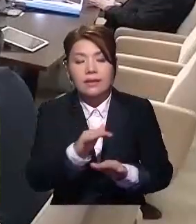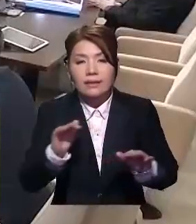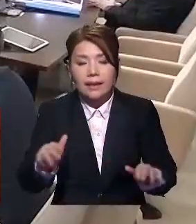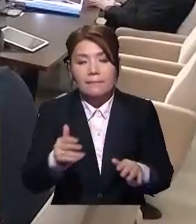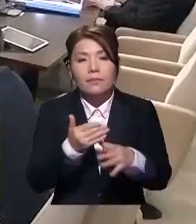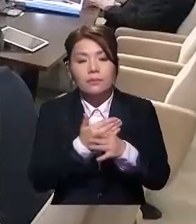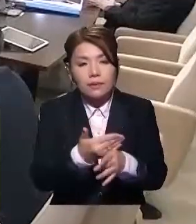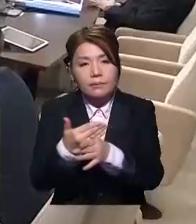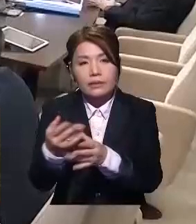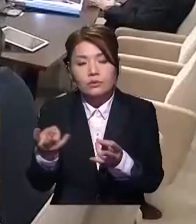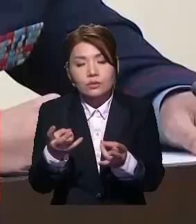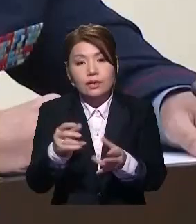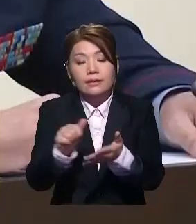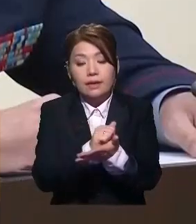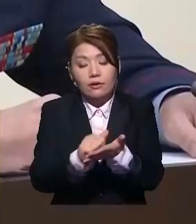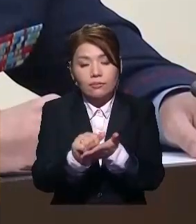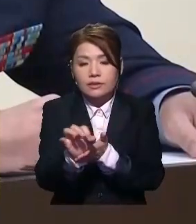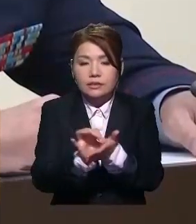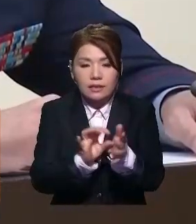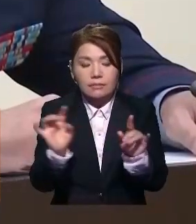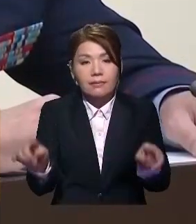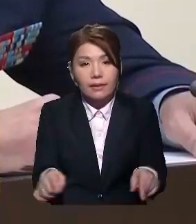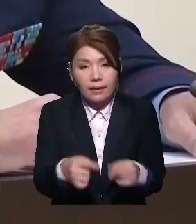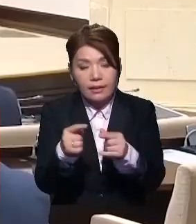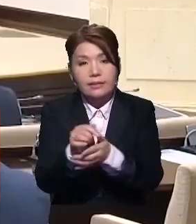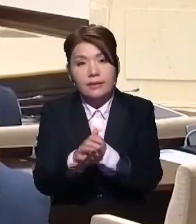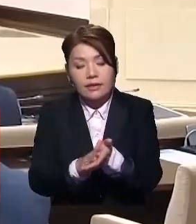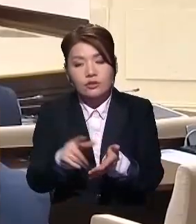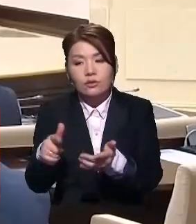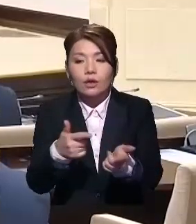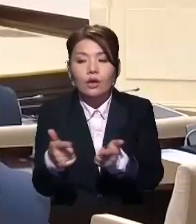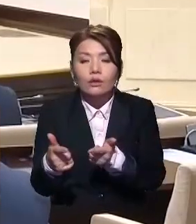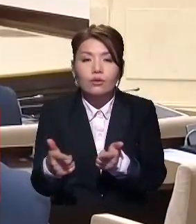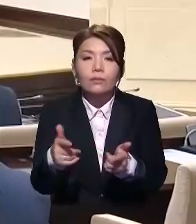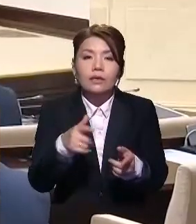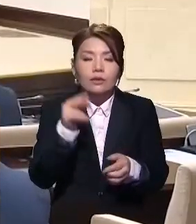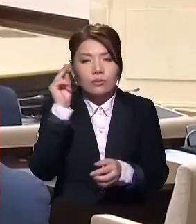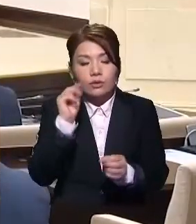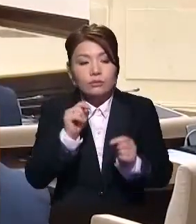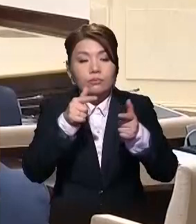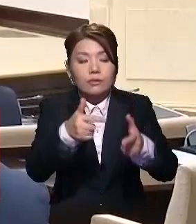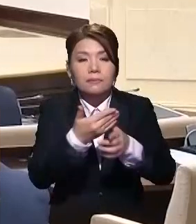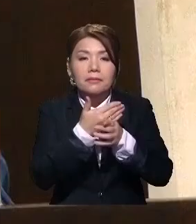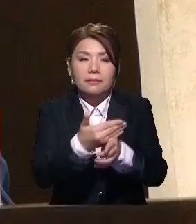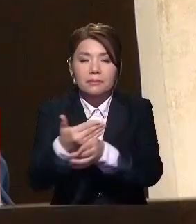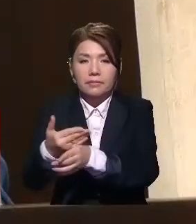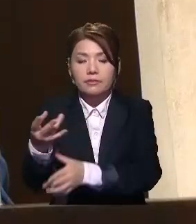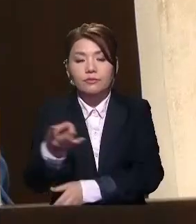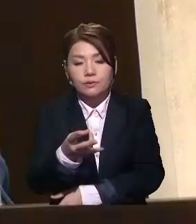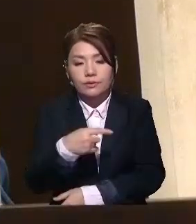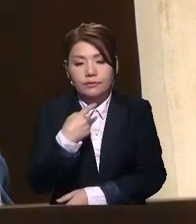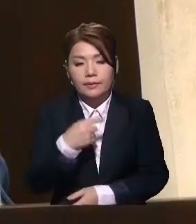деді. Алдымен түлектердің құжаттарын тезірек қалпына келтіріп, содан соң олардың даярлығы мен оқуға түсуіне жәрдемдесу қажет екенін айтты.